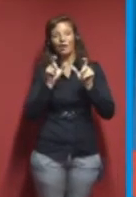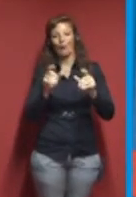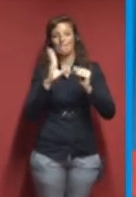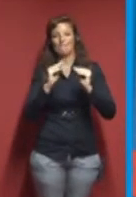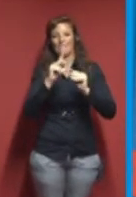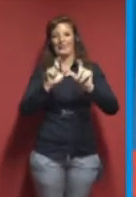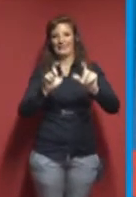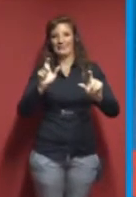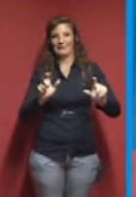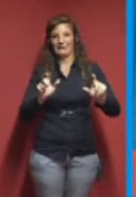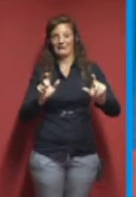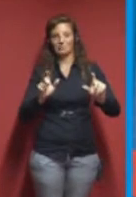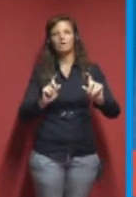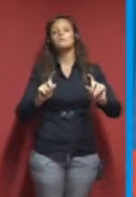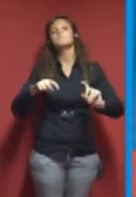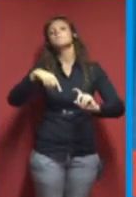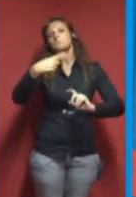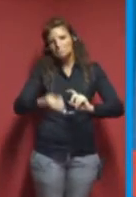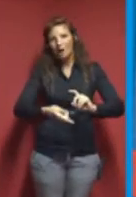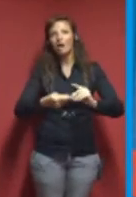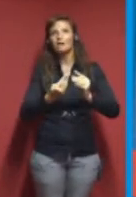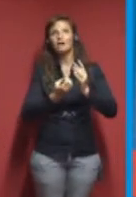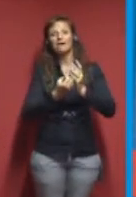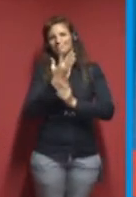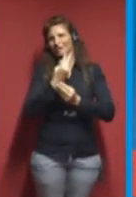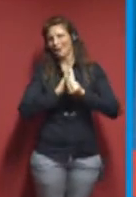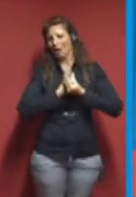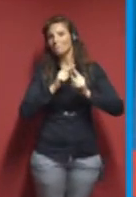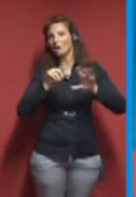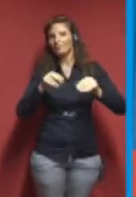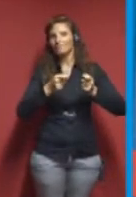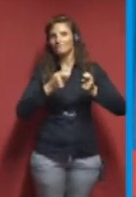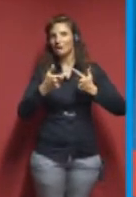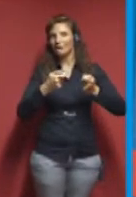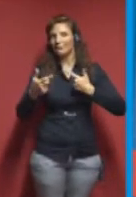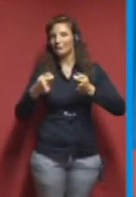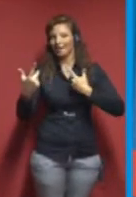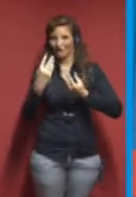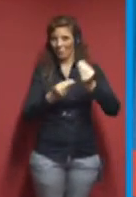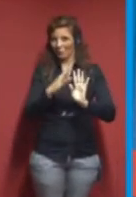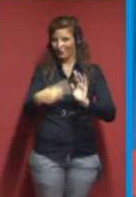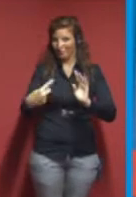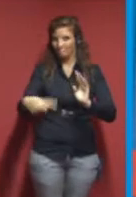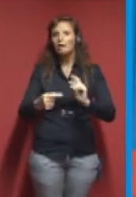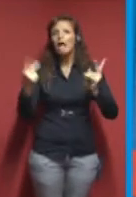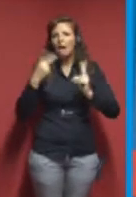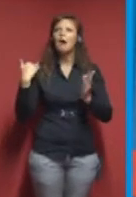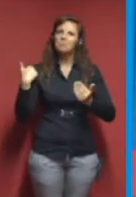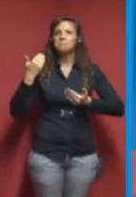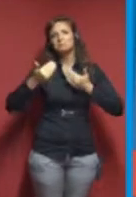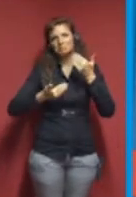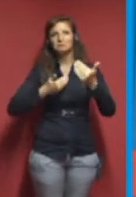abbiamo poi cominciato a vendere questi giocattoli e praticamente sta andando avanti